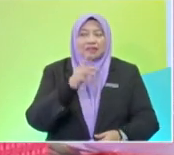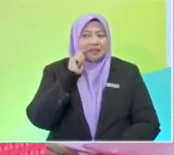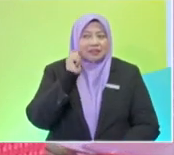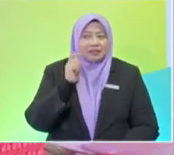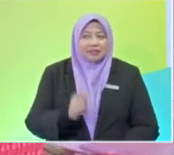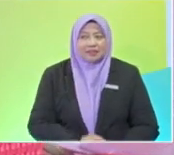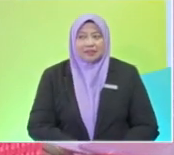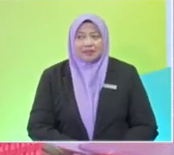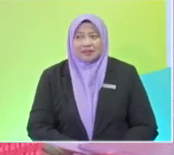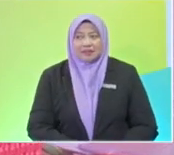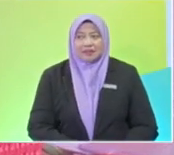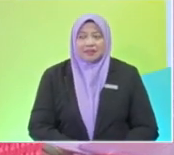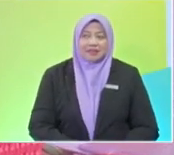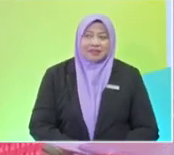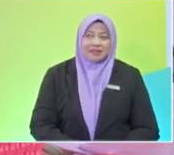Oke lagi